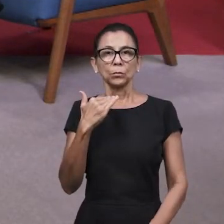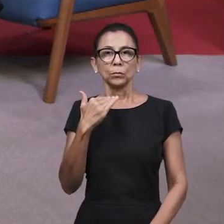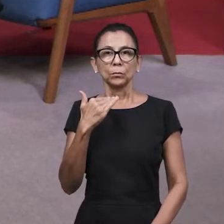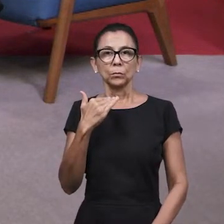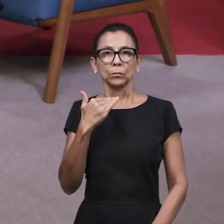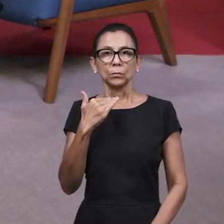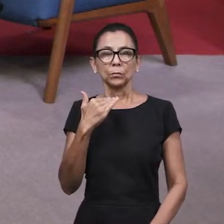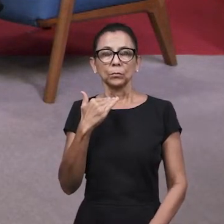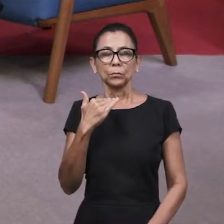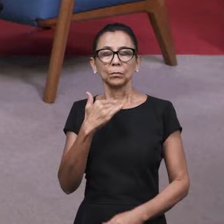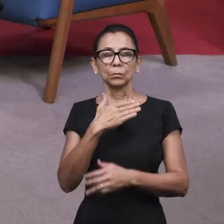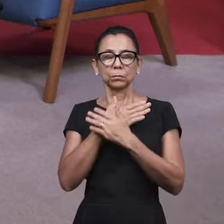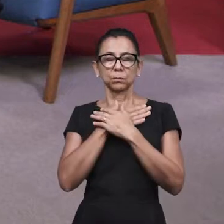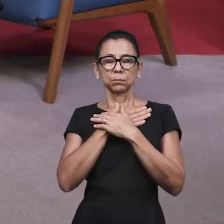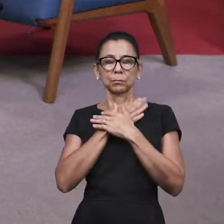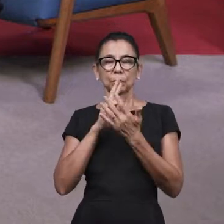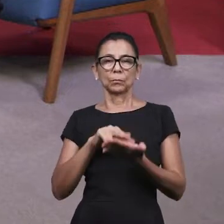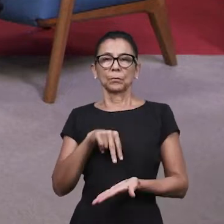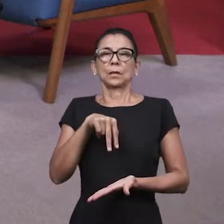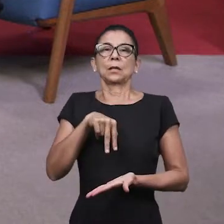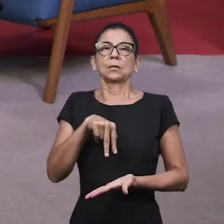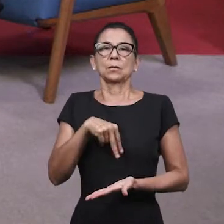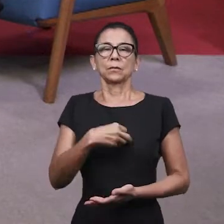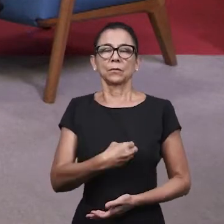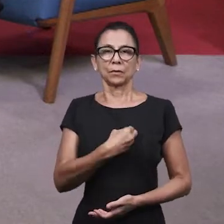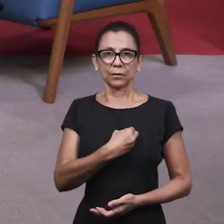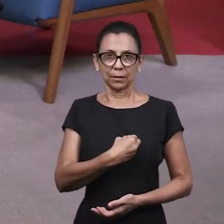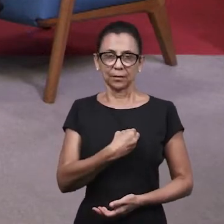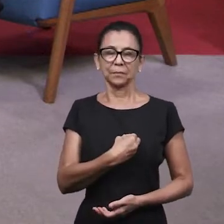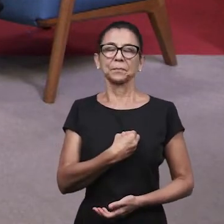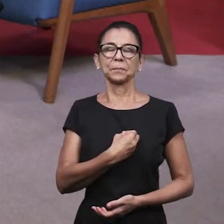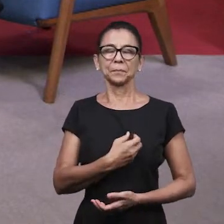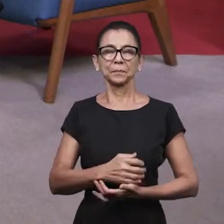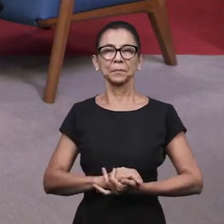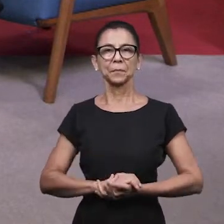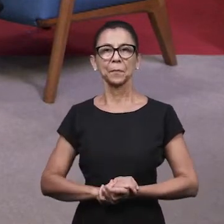Donc, même, euh,